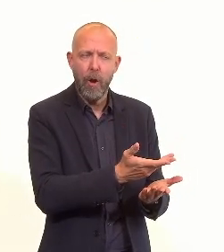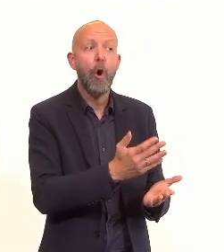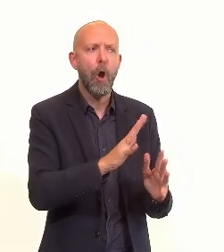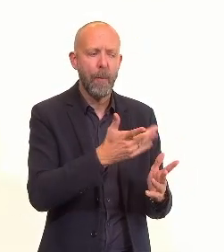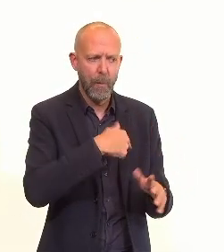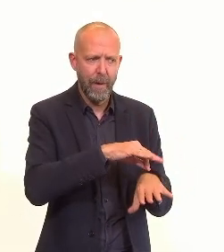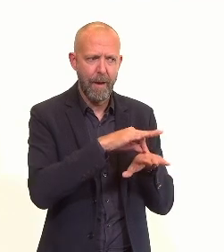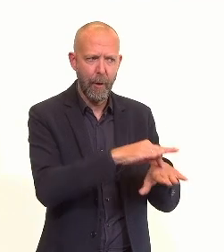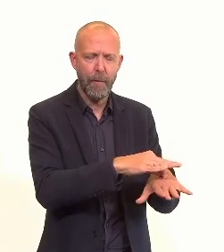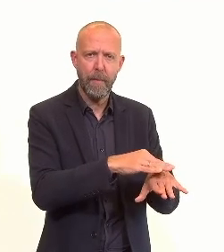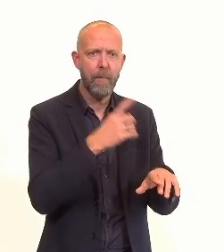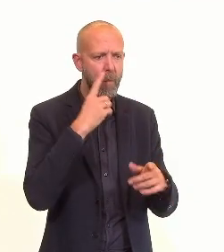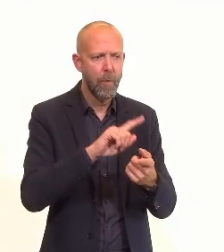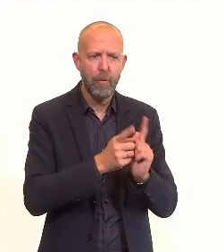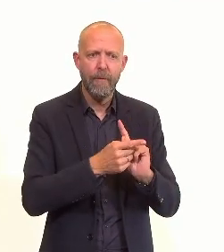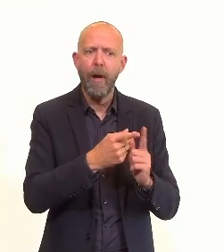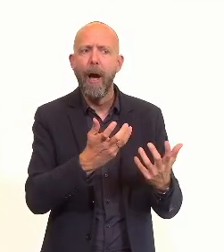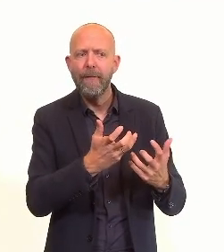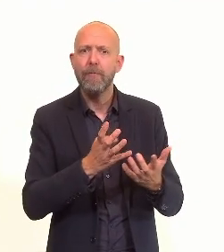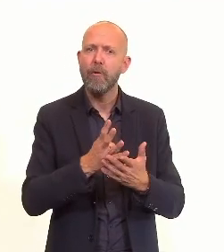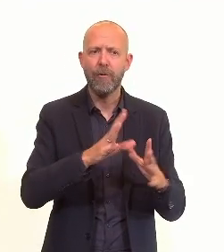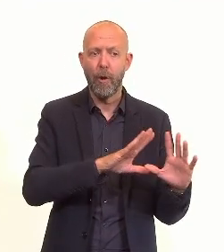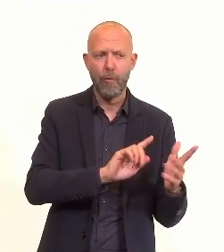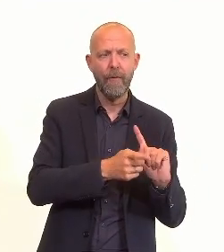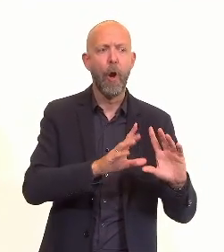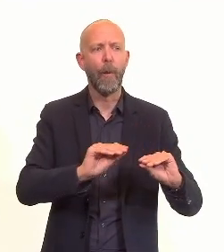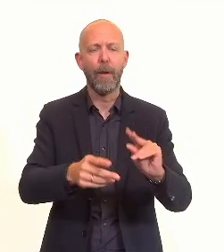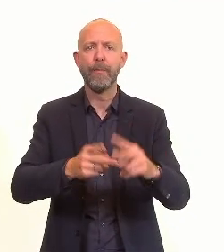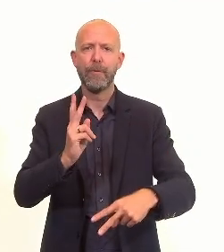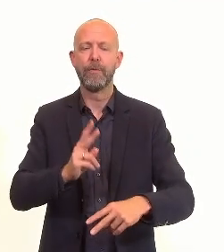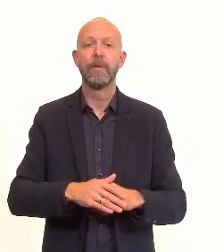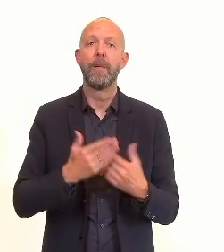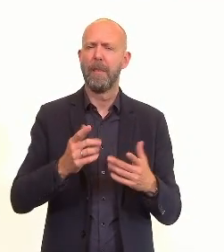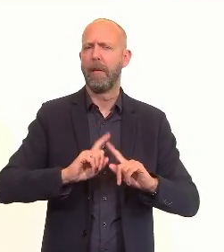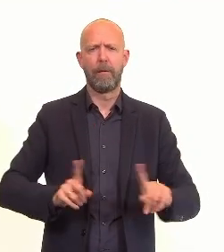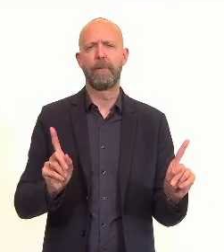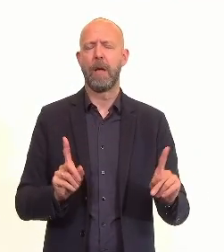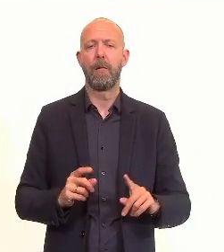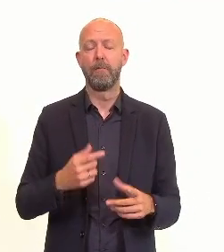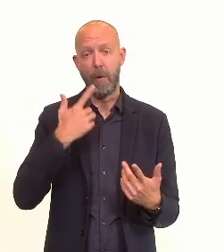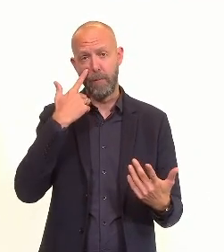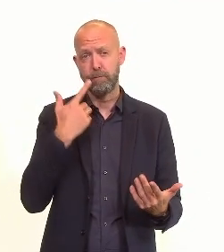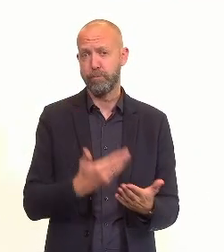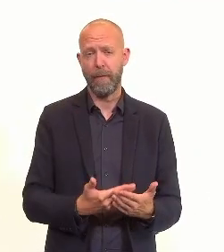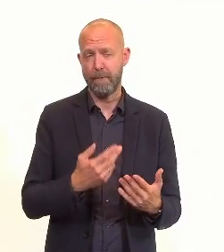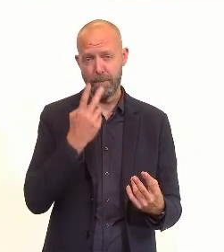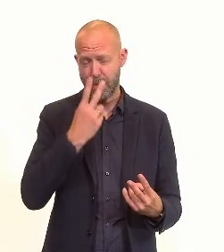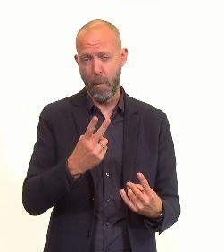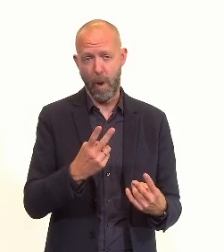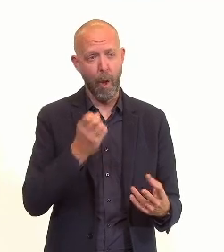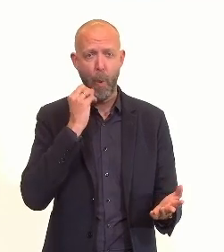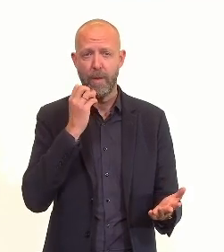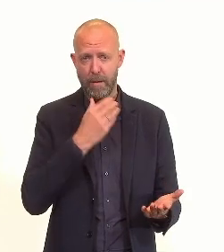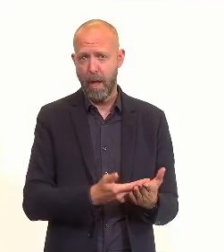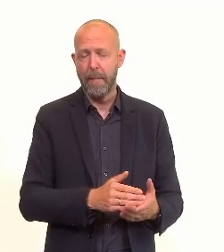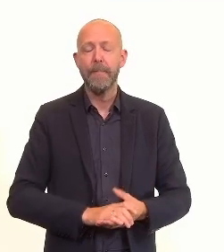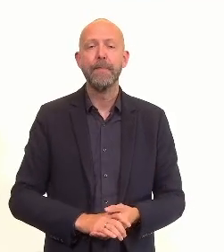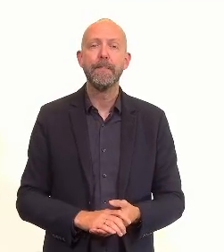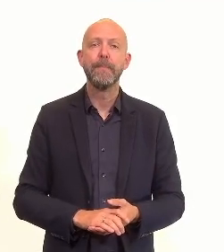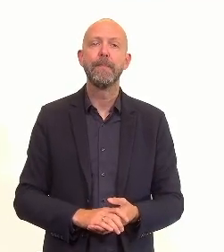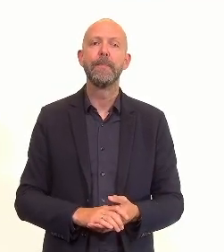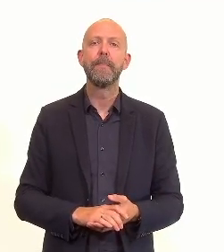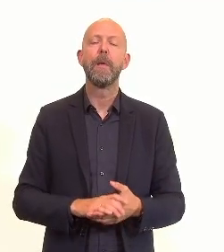que ça nous permet aussi, à travers ce projet-là, d'accompagner les professionnels sur un changement culturel, parce que parfois, quand on